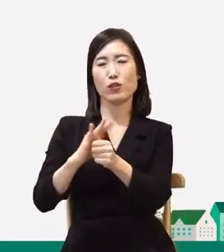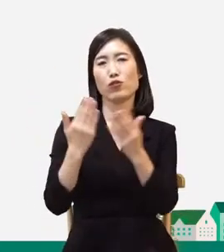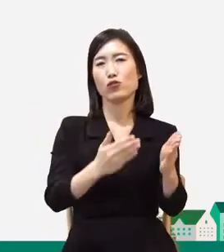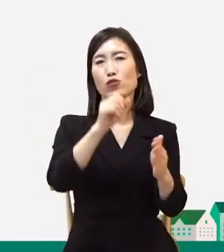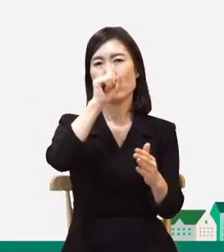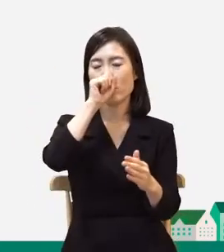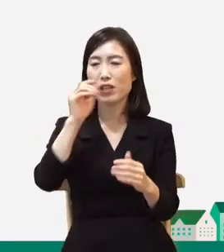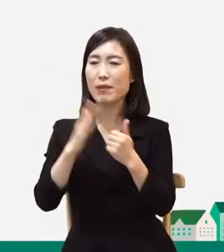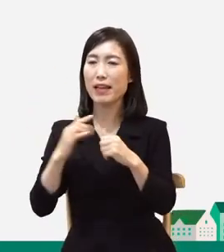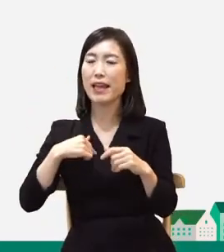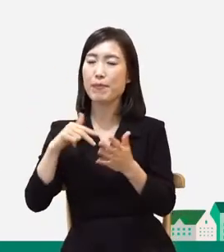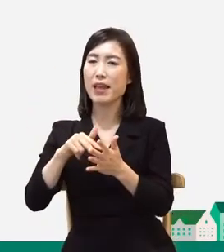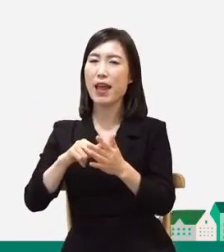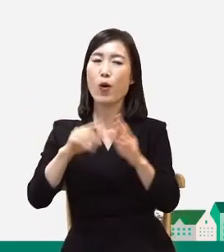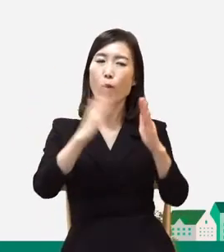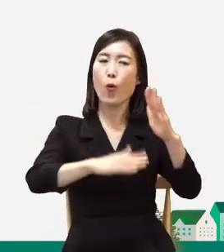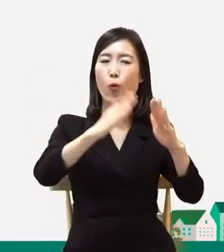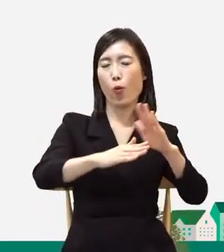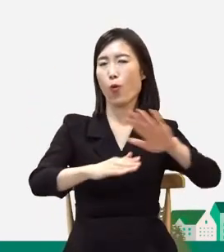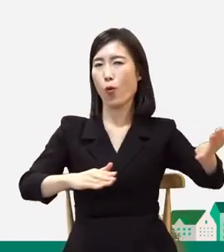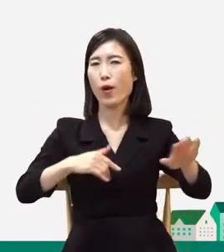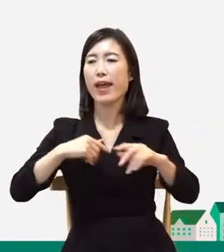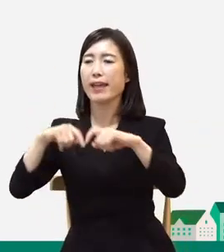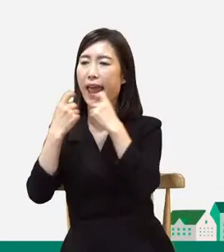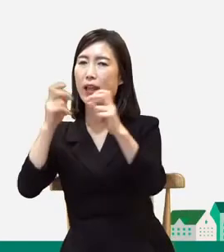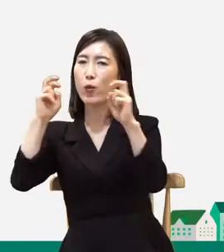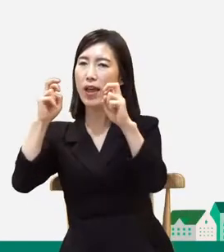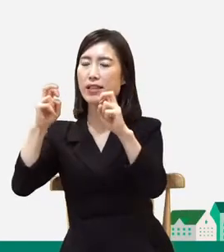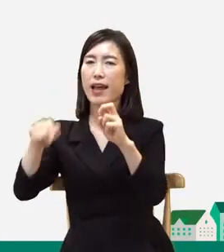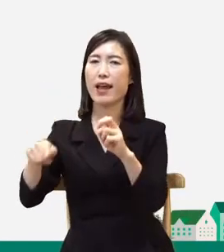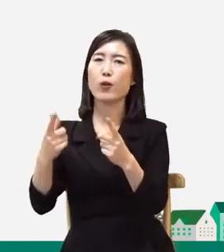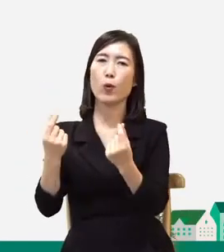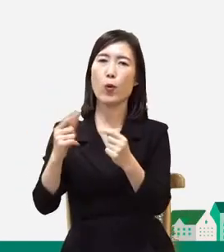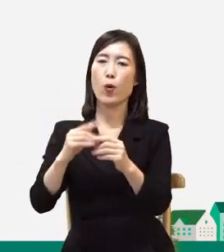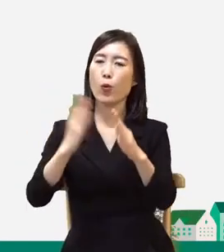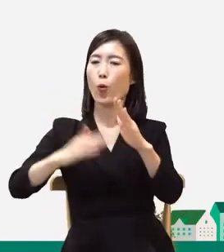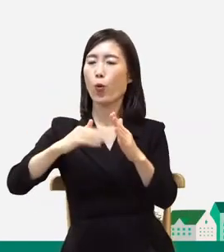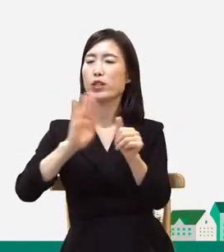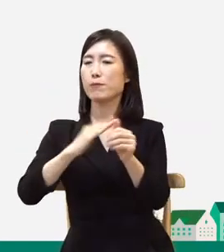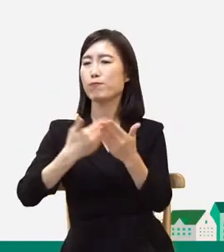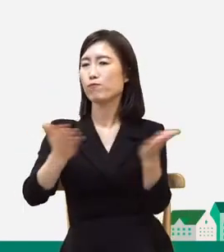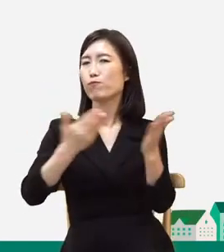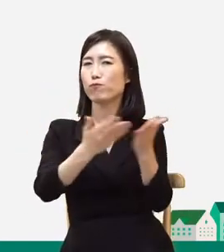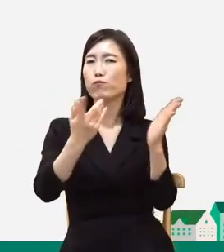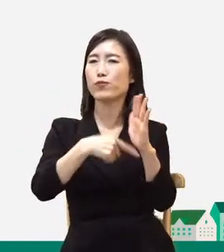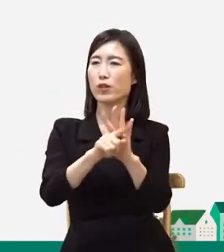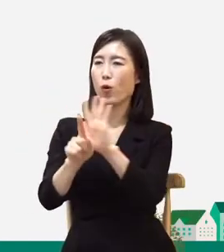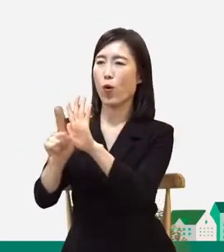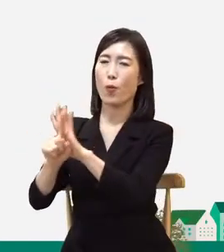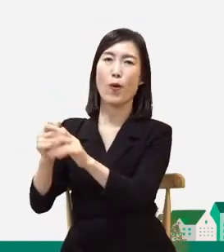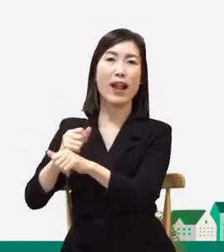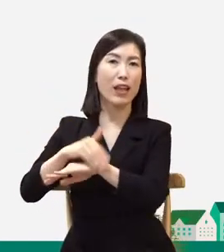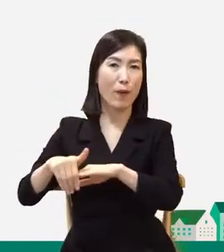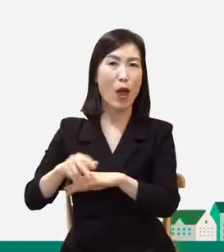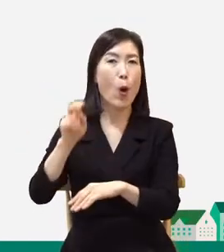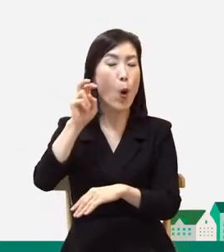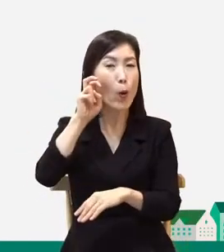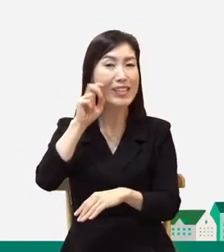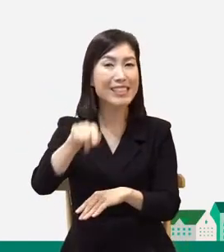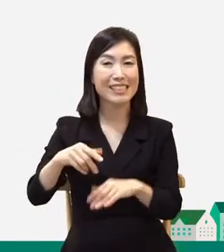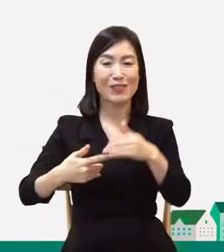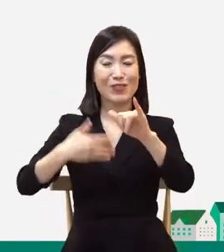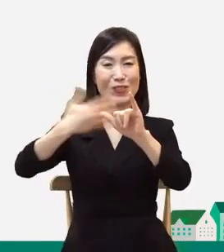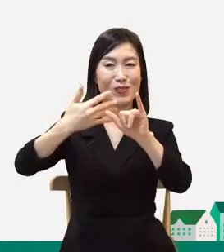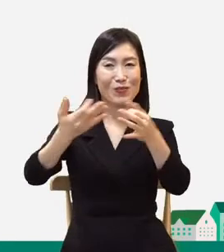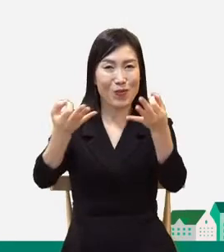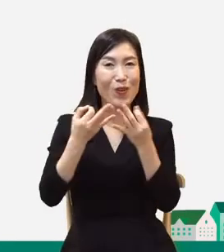여기 계신 단체나 보고 계신 분들 중에도 저희랑 좀 같이 한번 모델이나 사례 발굴을 같이 해보고 싶으시면 또 언제든 또 저희한테